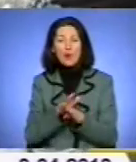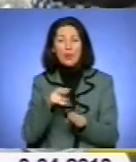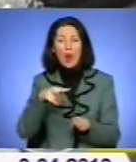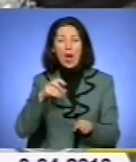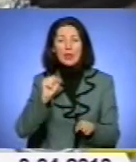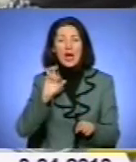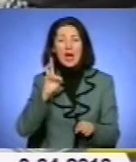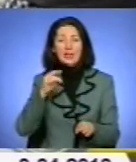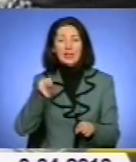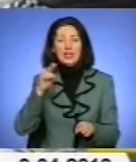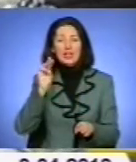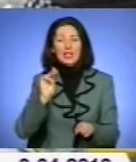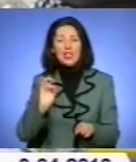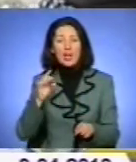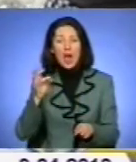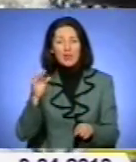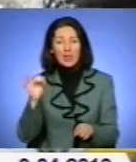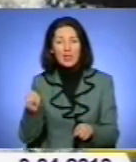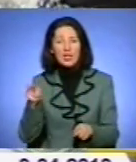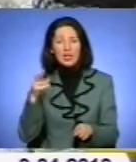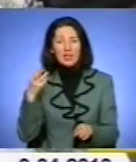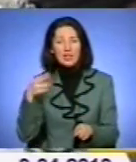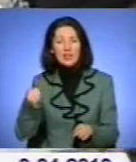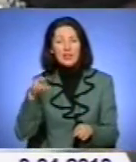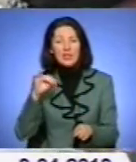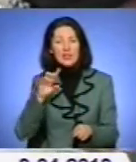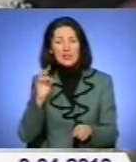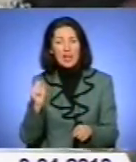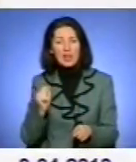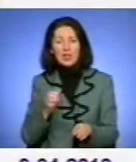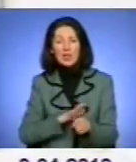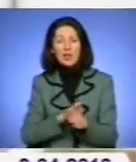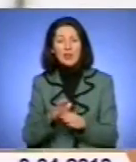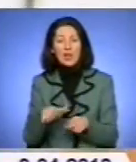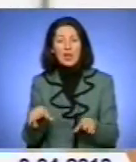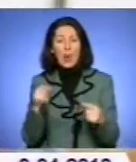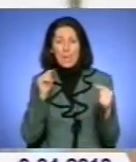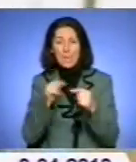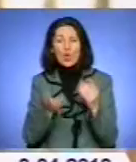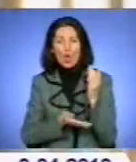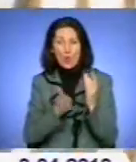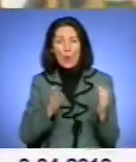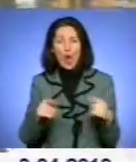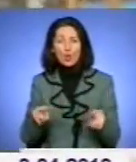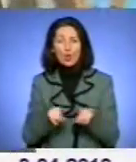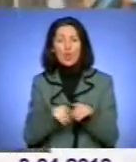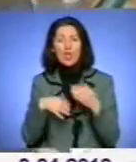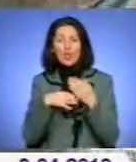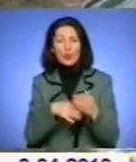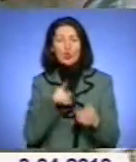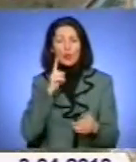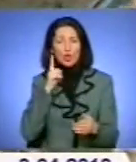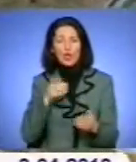декорують гарно і не співіснують гарно з парком. Екологи кажуть, такий спосіб омолодження